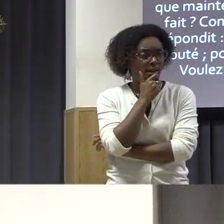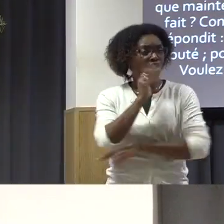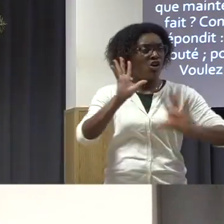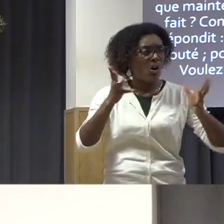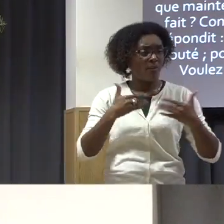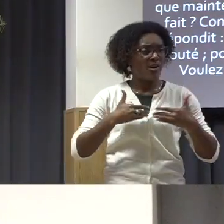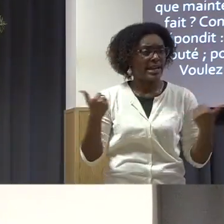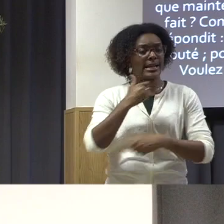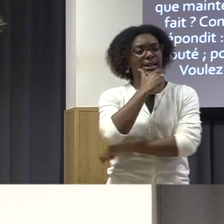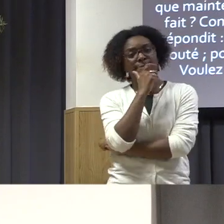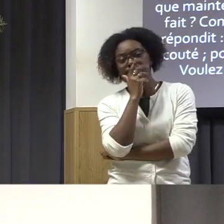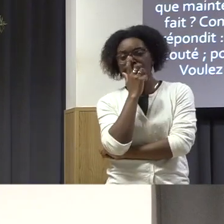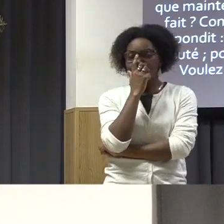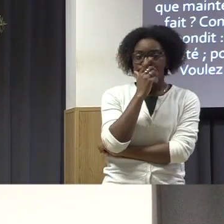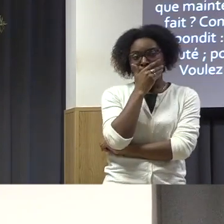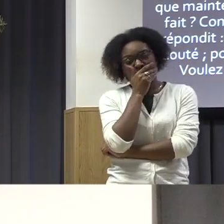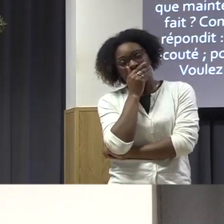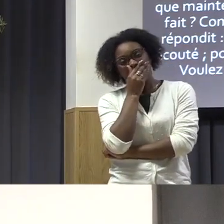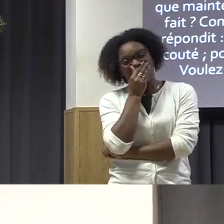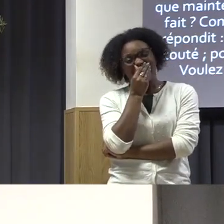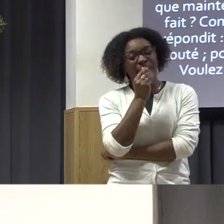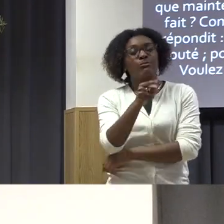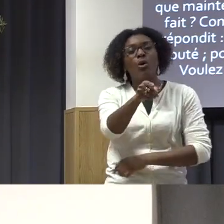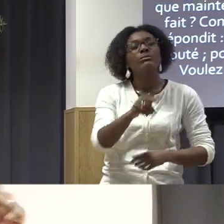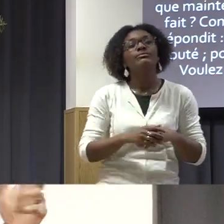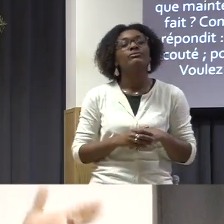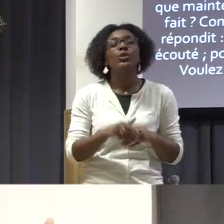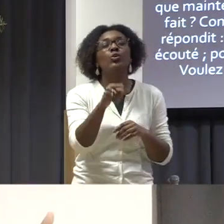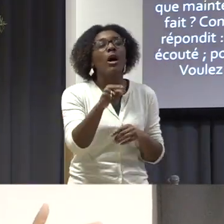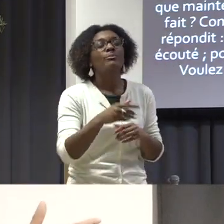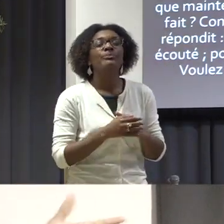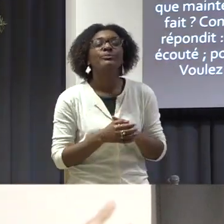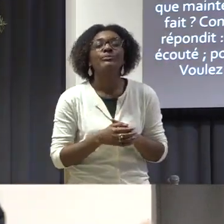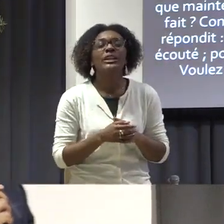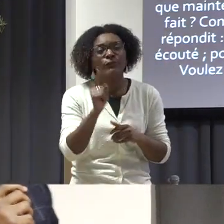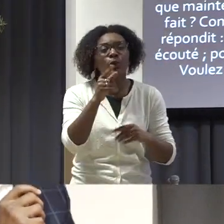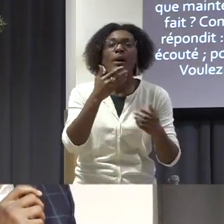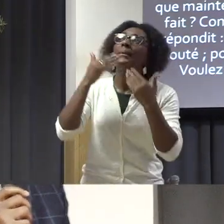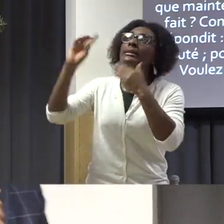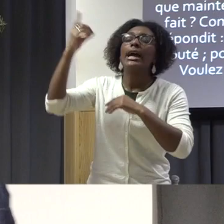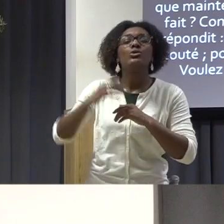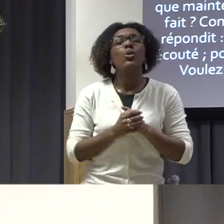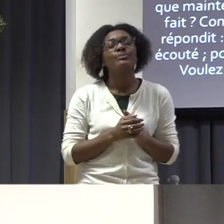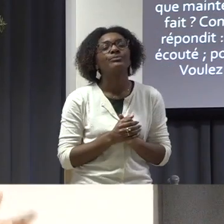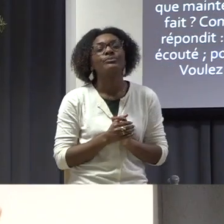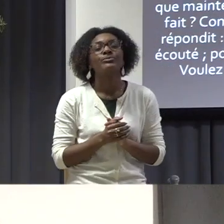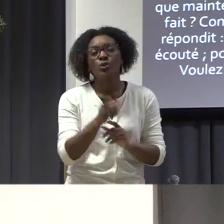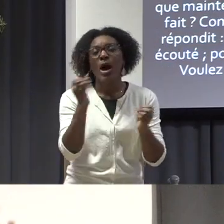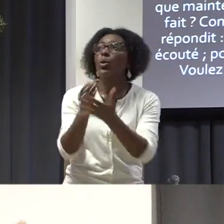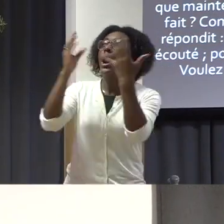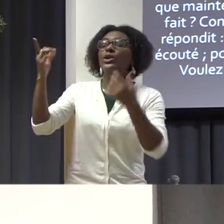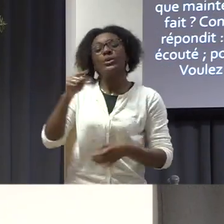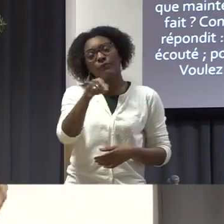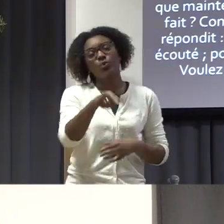et 10 par une intimidation d'une gloire à dieu une manipulation tout simplement d'une gloire à dieu